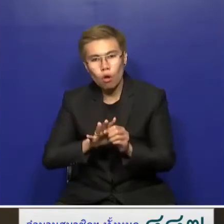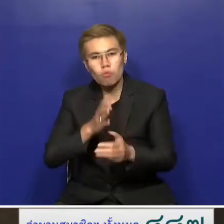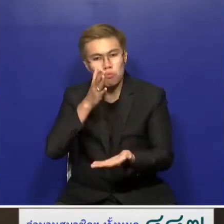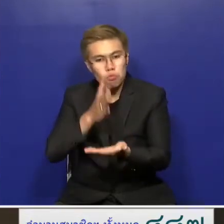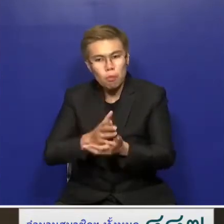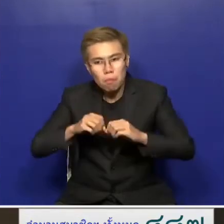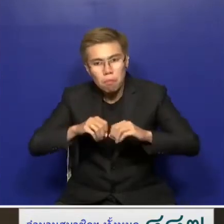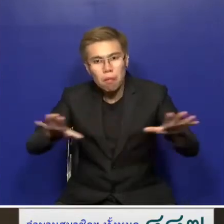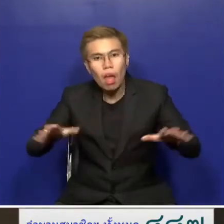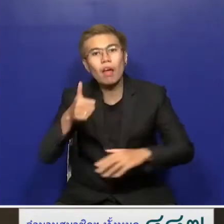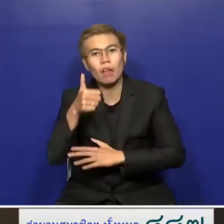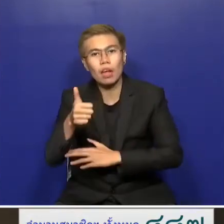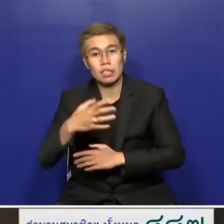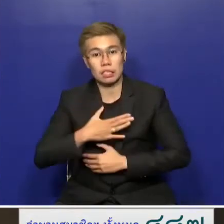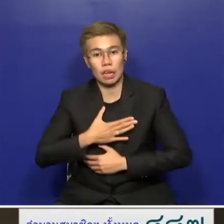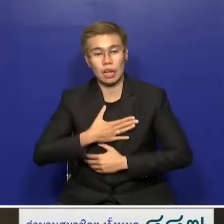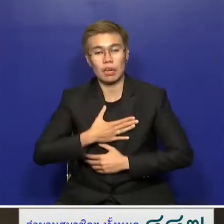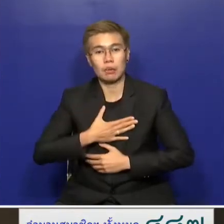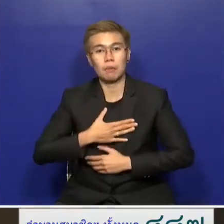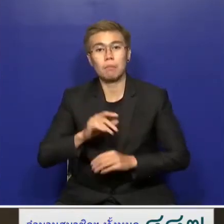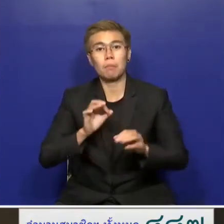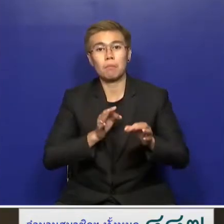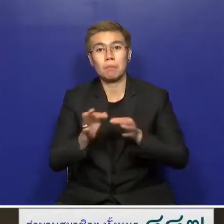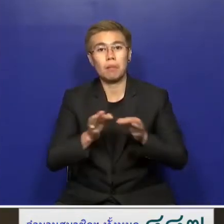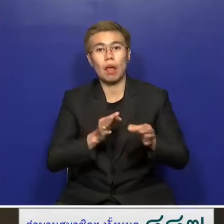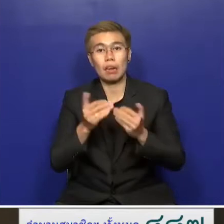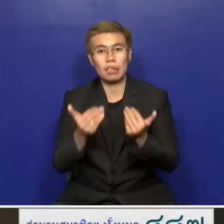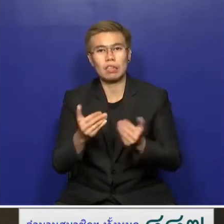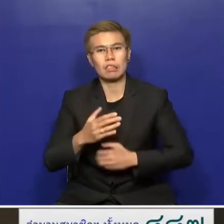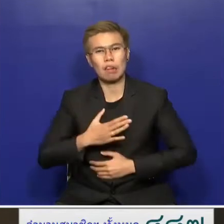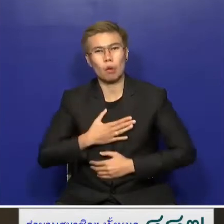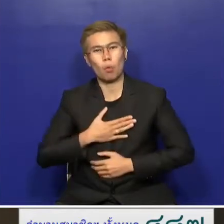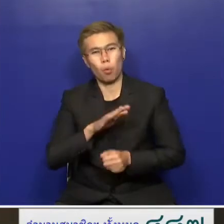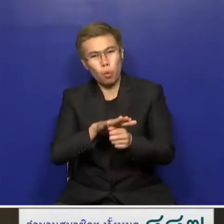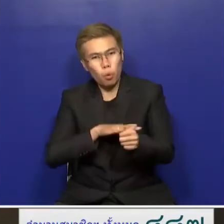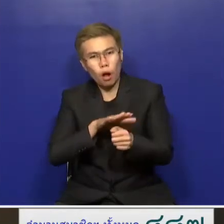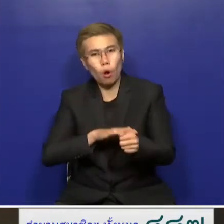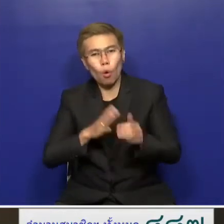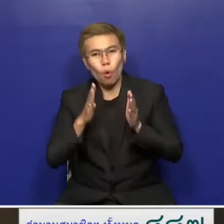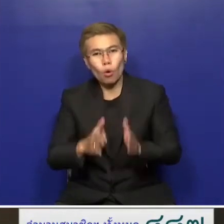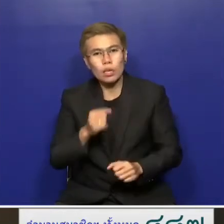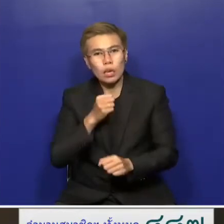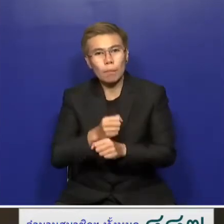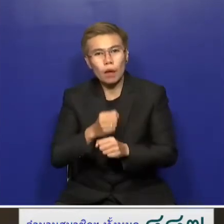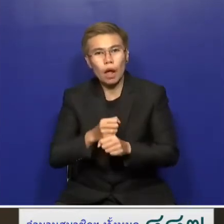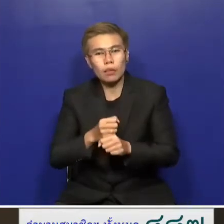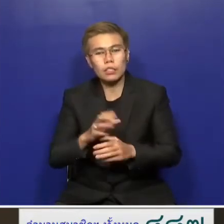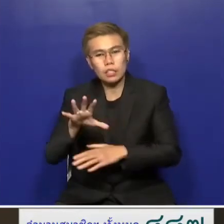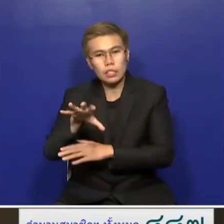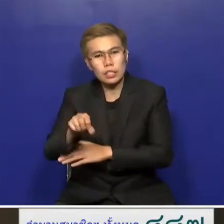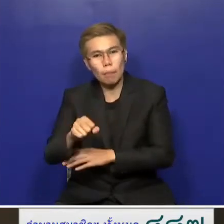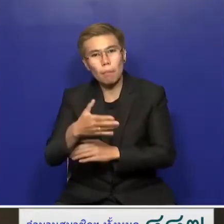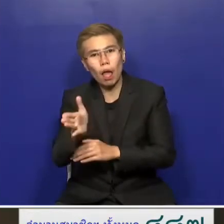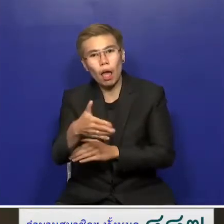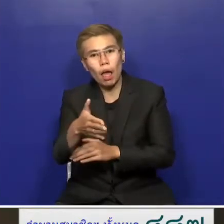จะผิดไปตรงนี้ สงสารชาวประจเพรว่าชาวประมงมีปัญหามาก